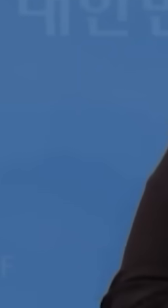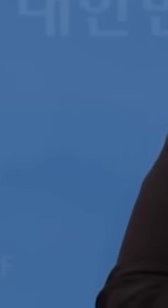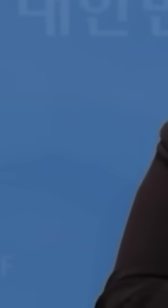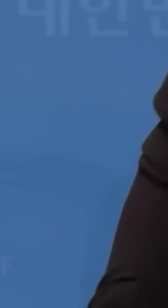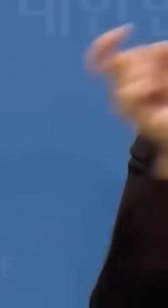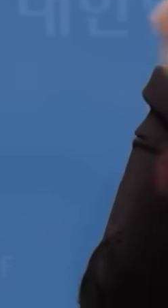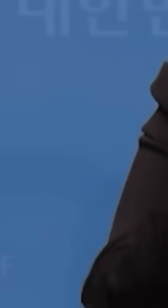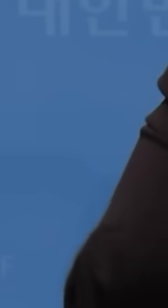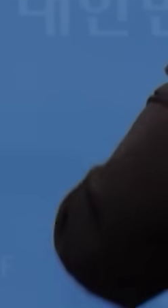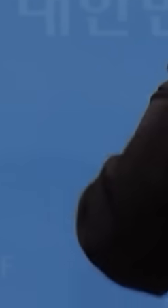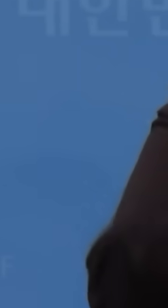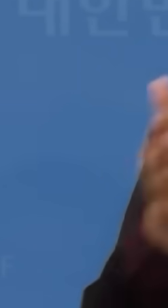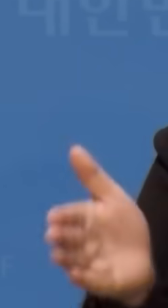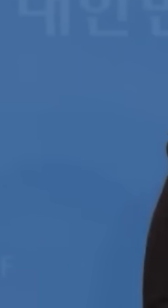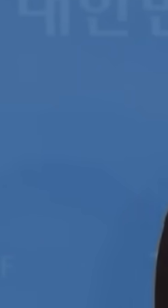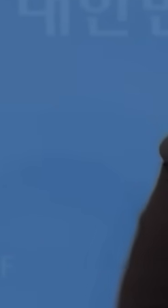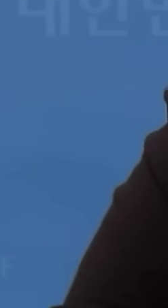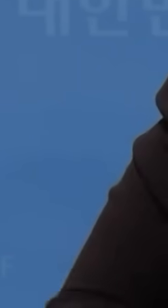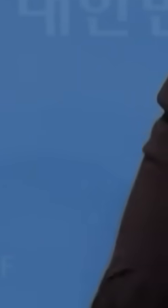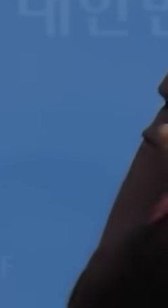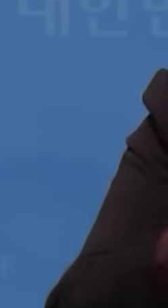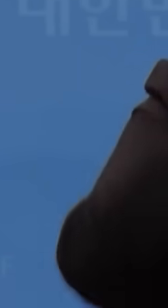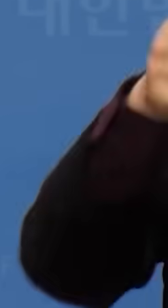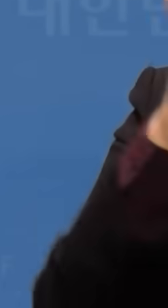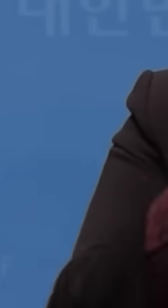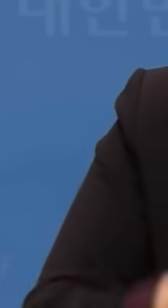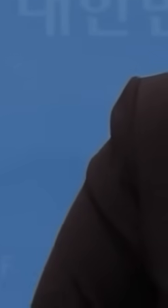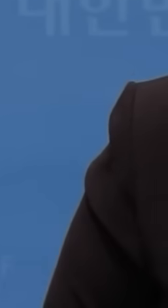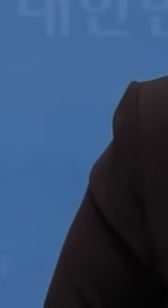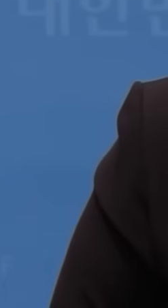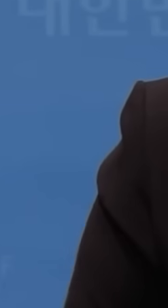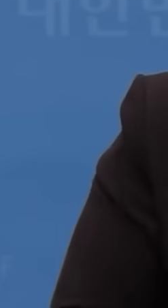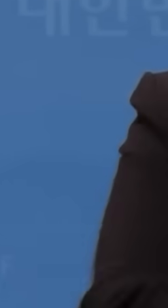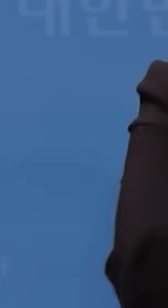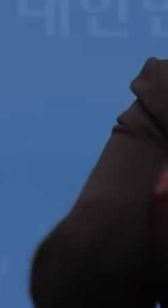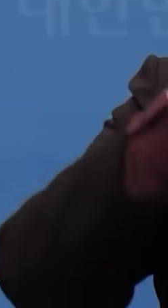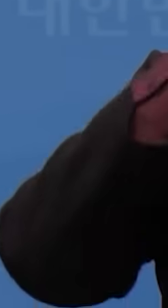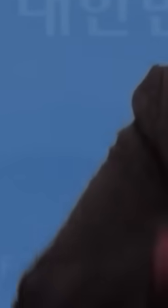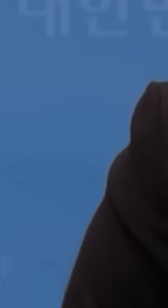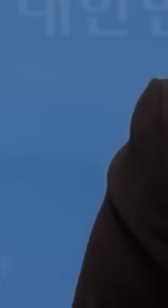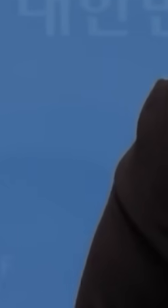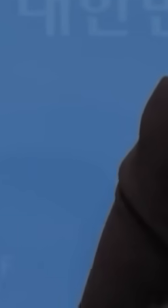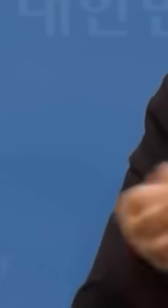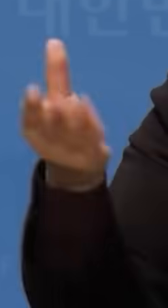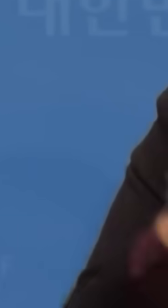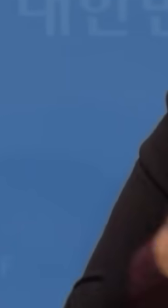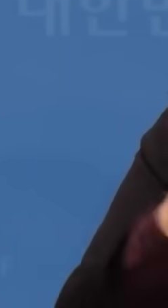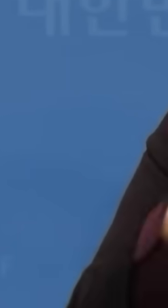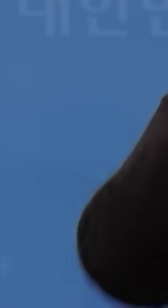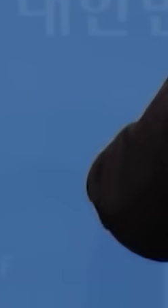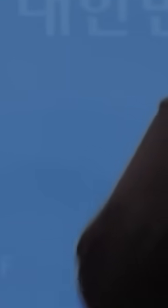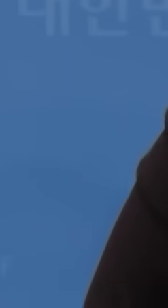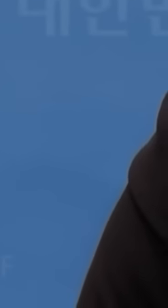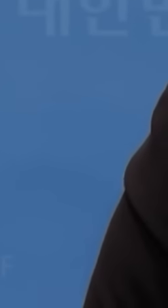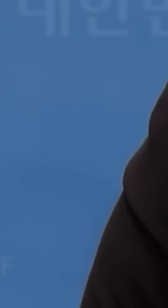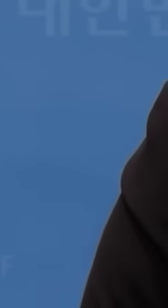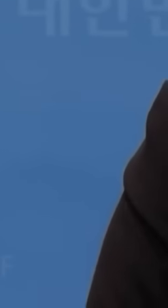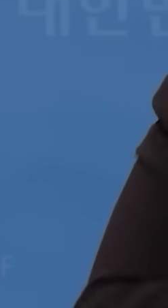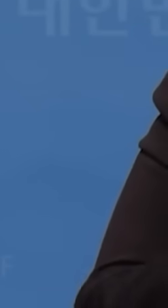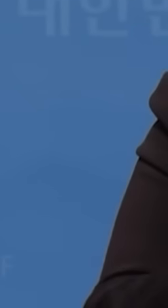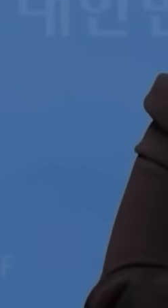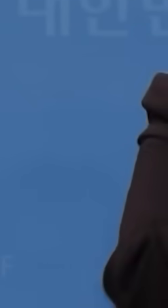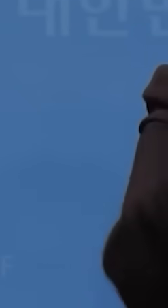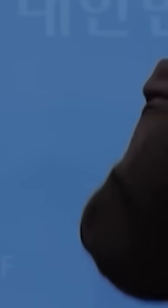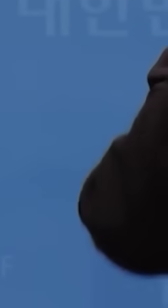버리고 국민을 살려야 합니다. 경제가 너무 어렵습니다. 국민들은 지금 대출금 갚는 것도 전전긍긍하고 있습니다. 물가 올라가는 것도